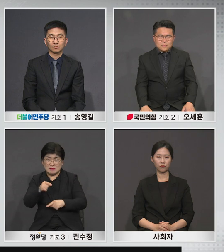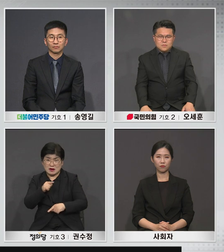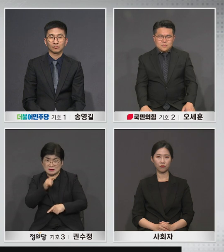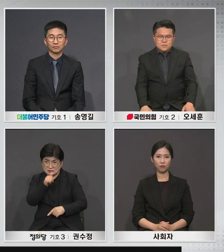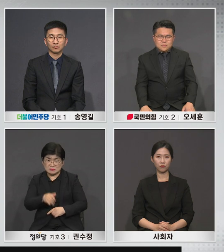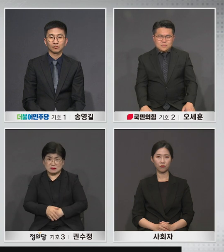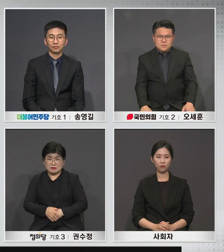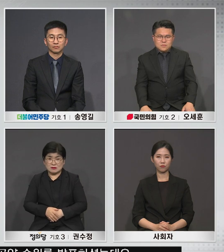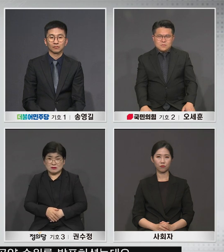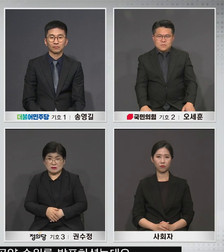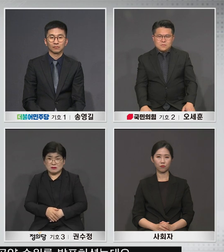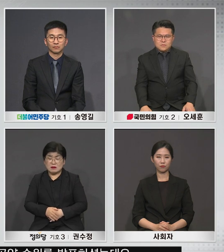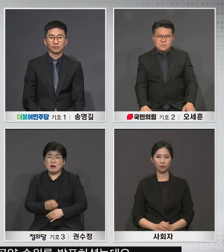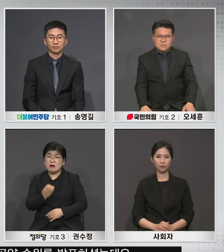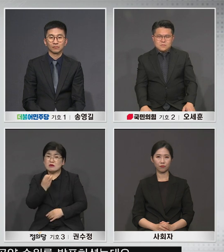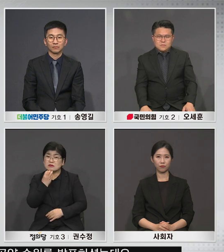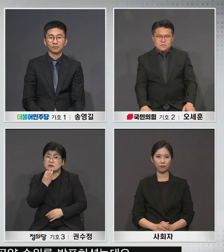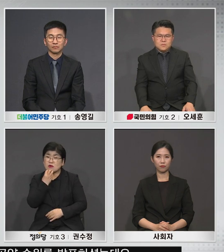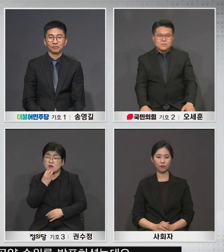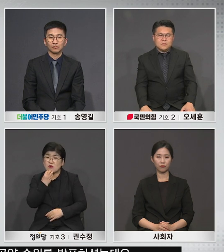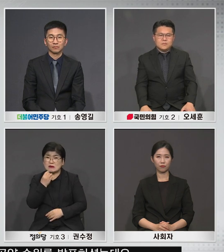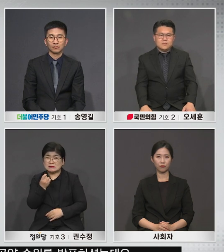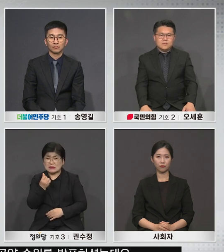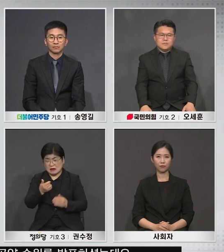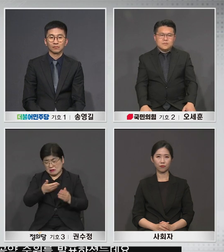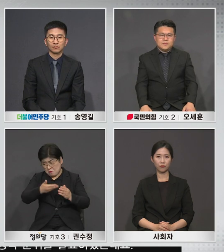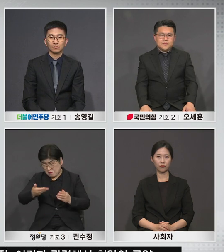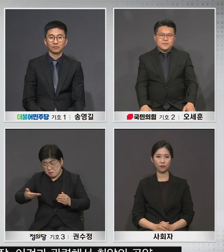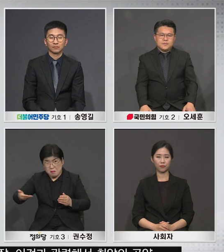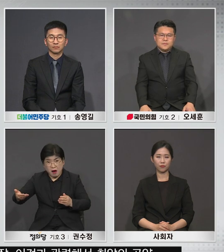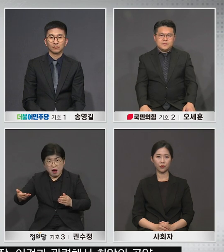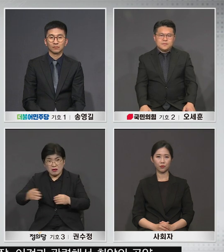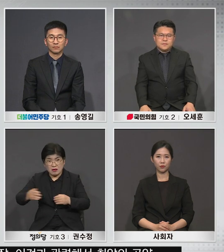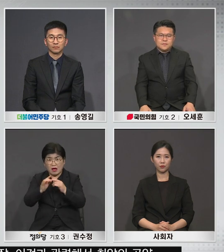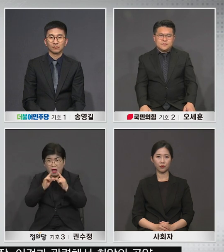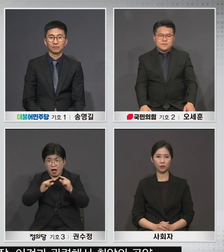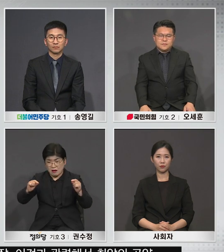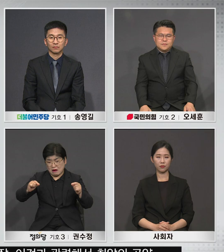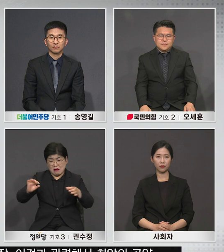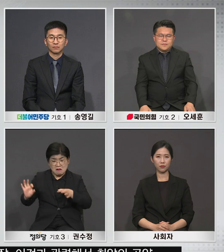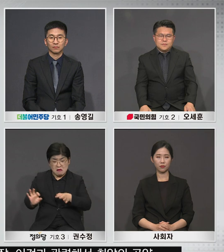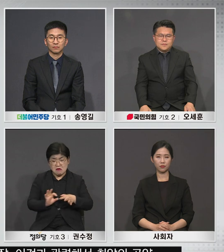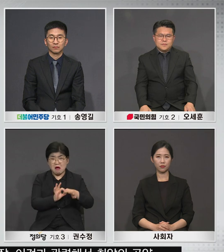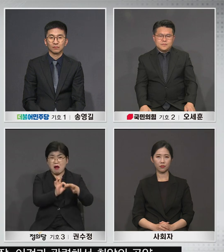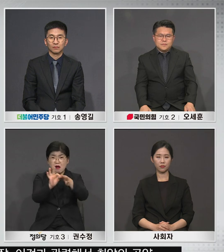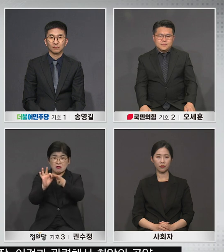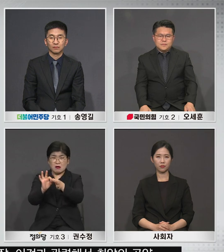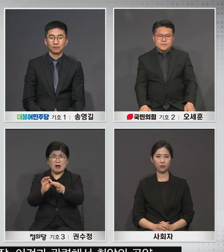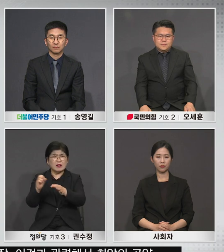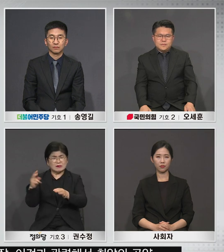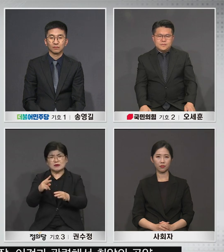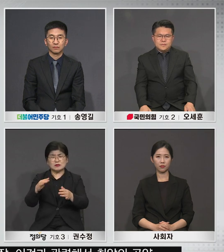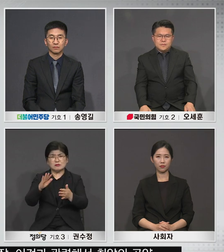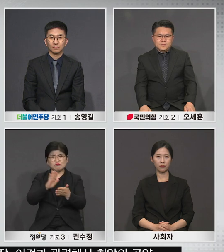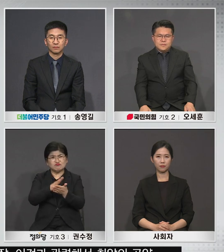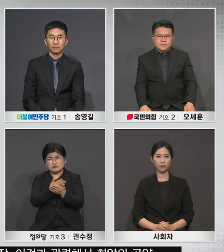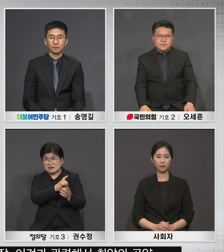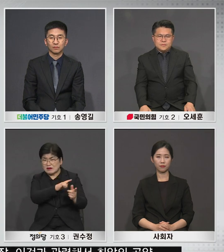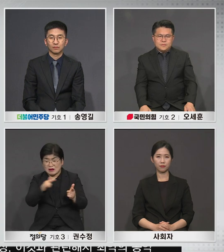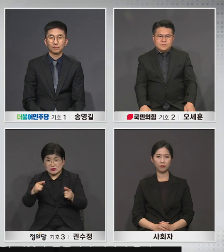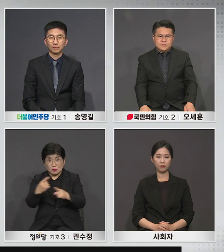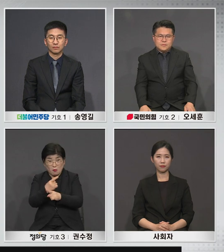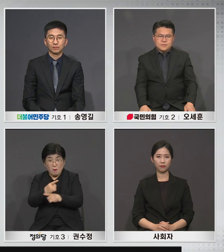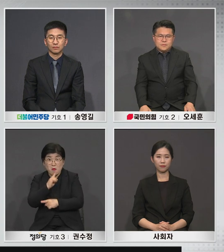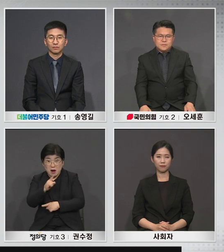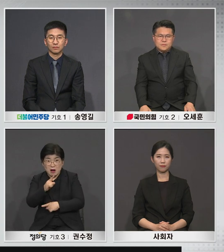하셨습니다. 이 서울의 61개의 작은 하천들과 지천들을 한강으로 연결되는 구조에 대해서 재구조화를 하겠다고 말씀하셨는데 결국은